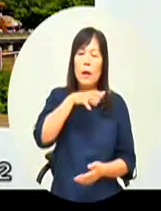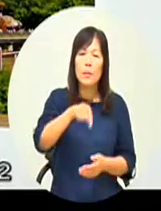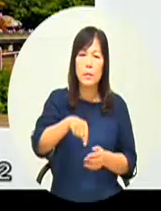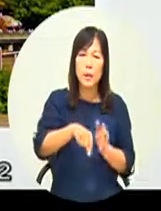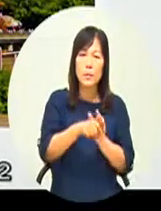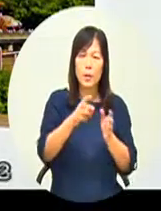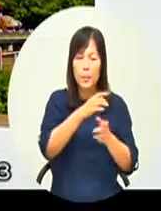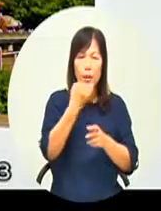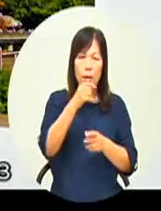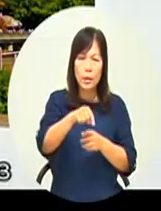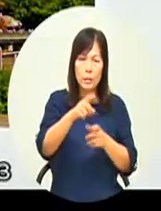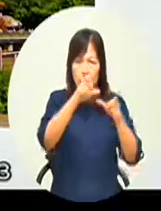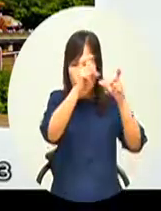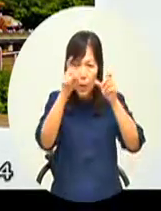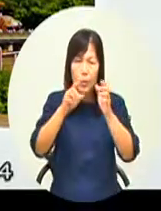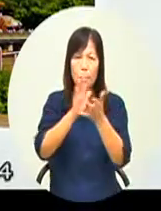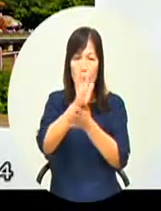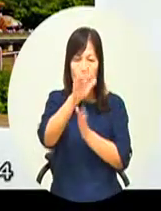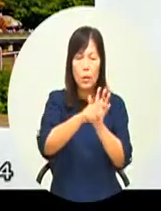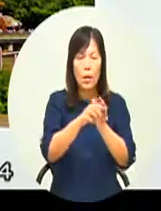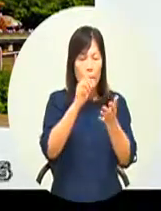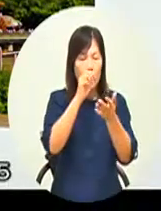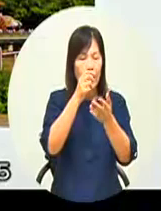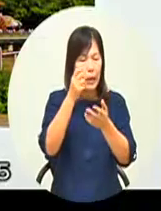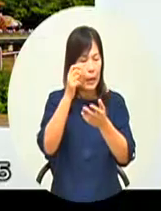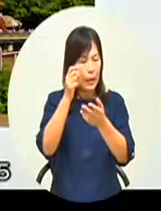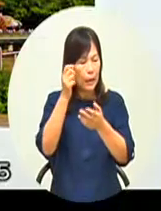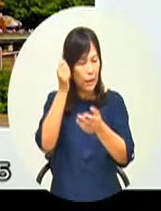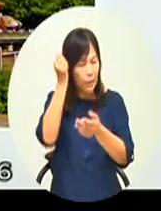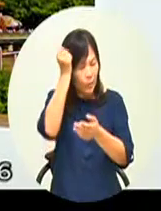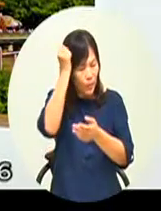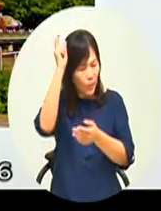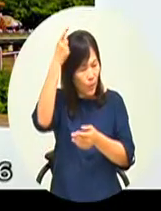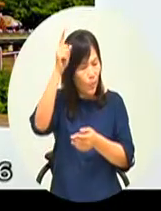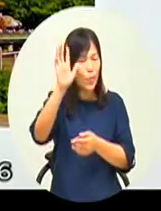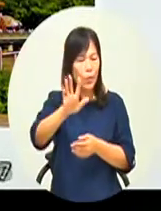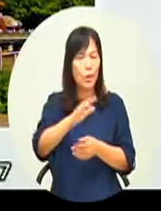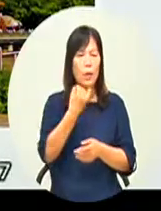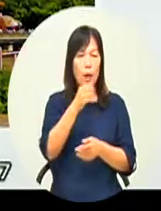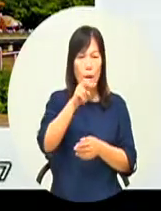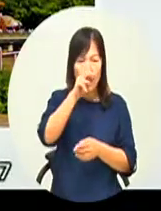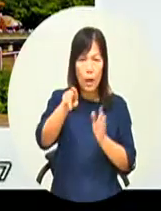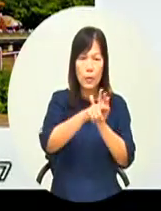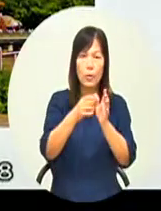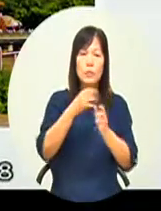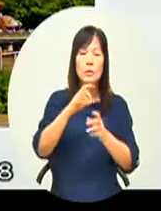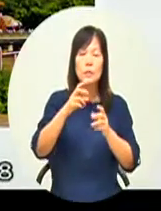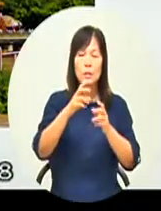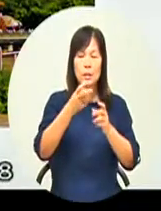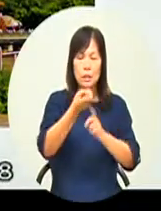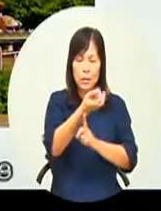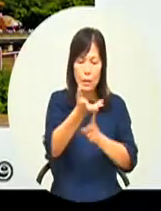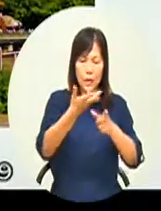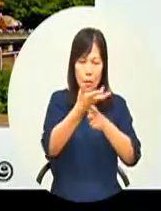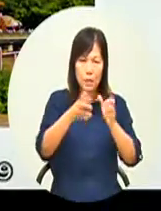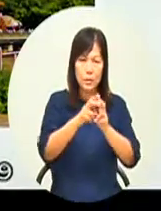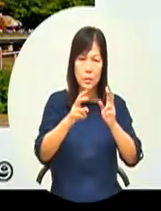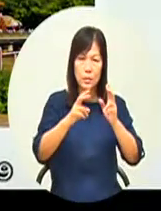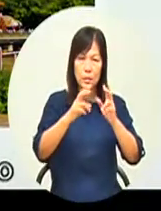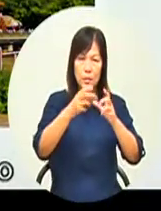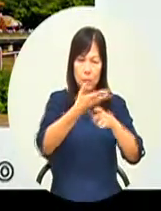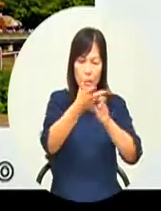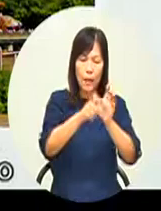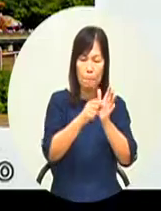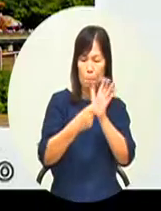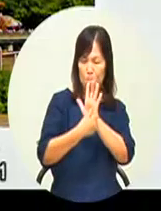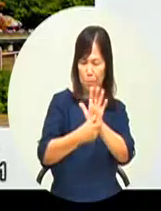里照过相的人到现在都很留恋，一看到这里就知道说我们是莲池潭，所以莲池潭现在的知名度是在全国是